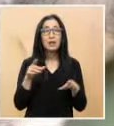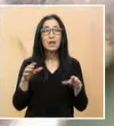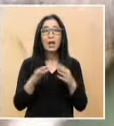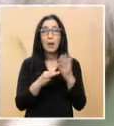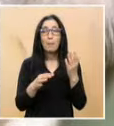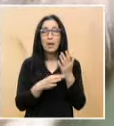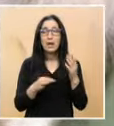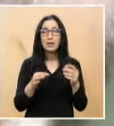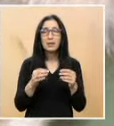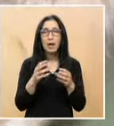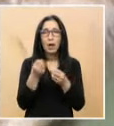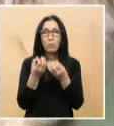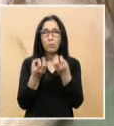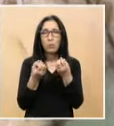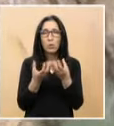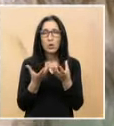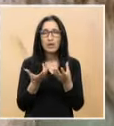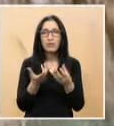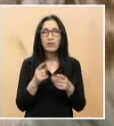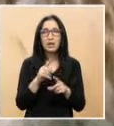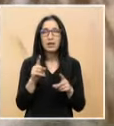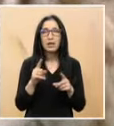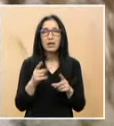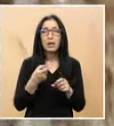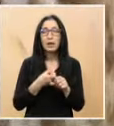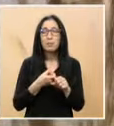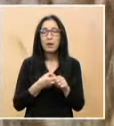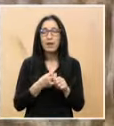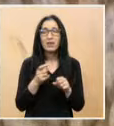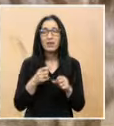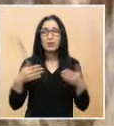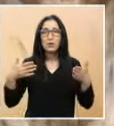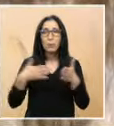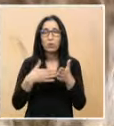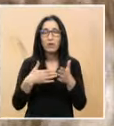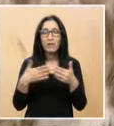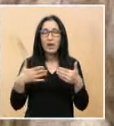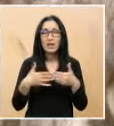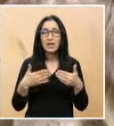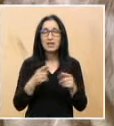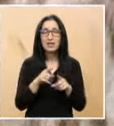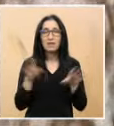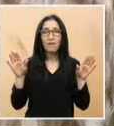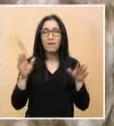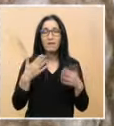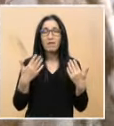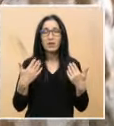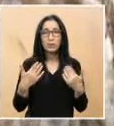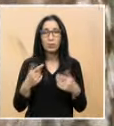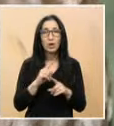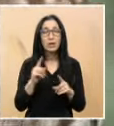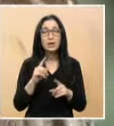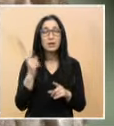са пухкави, много нежни и не създават никакво съпротивление с въздуха и не излъчват